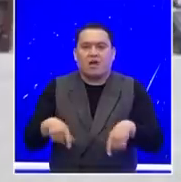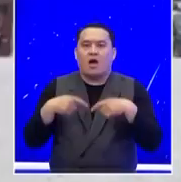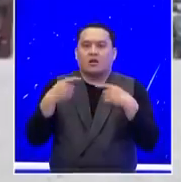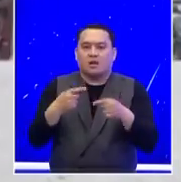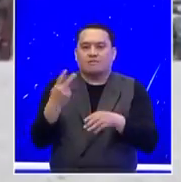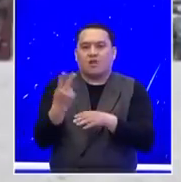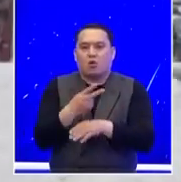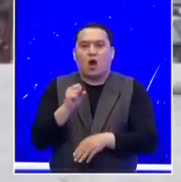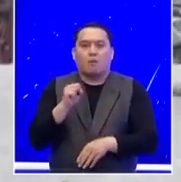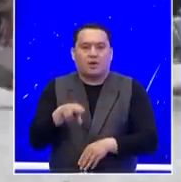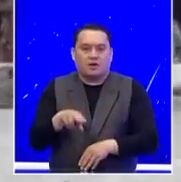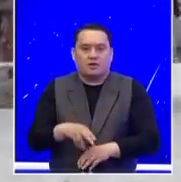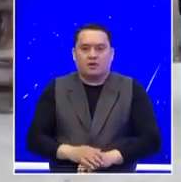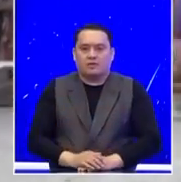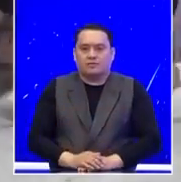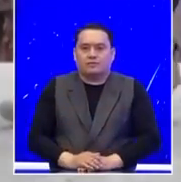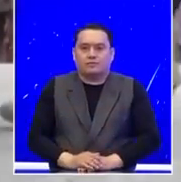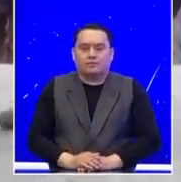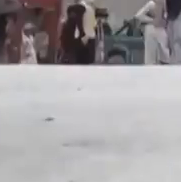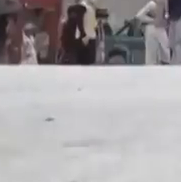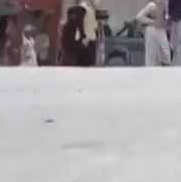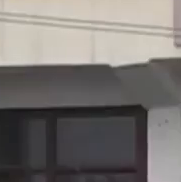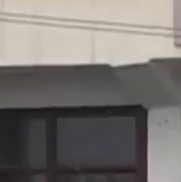состоится 2 апреля.